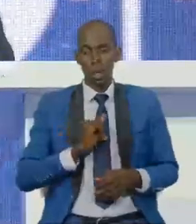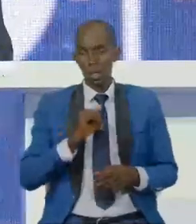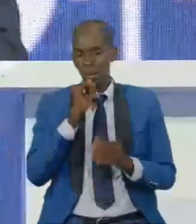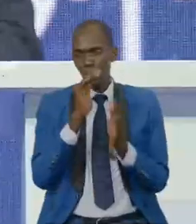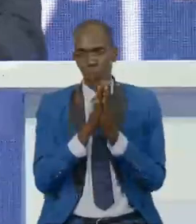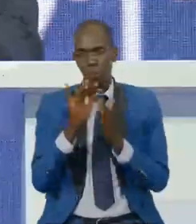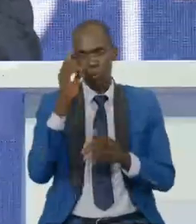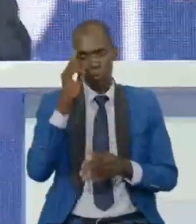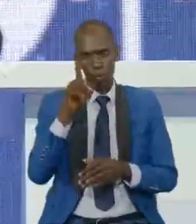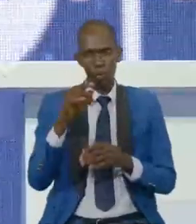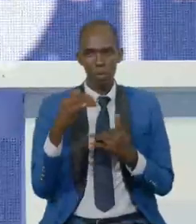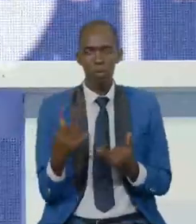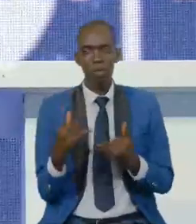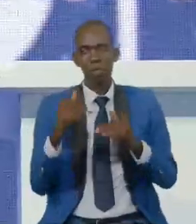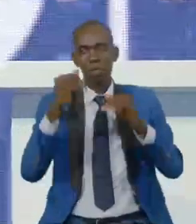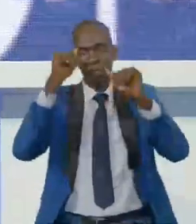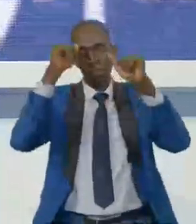Je vais prier pour toi maintenant.